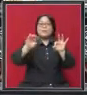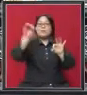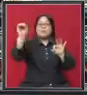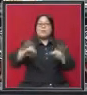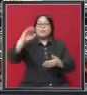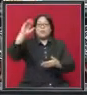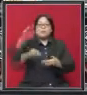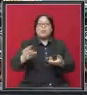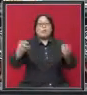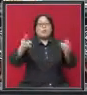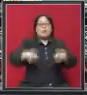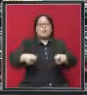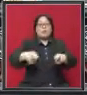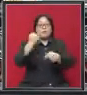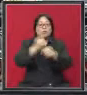9.9%, tolak daripada contract workers.